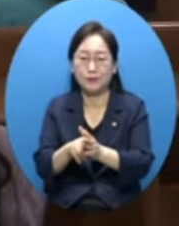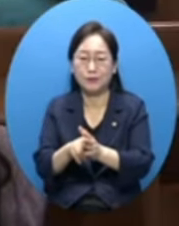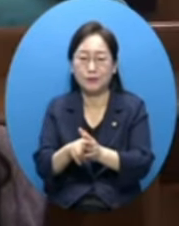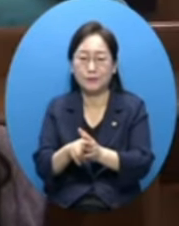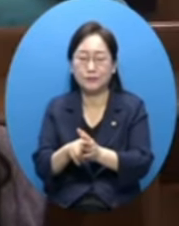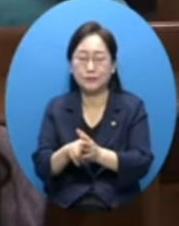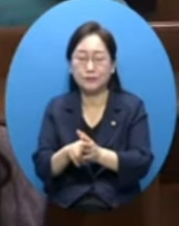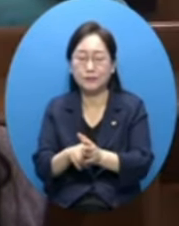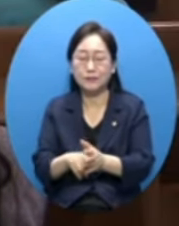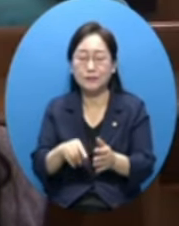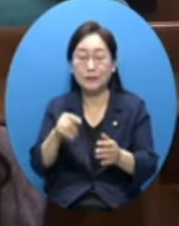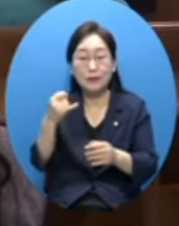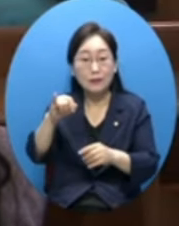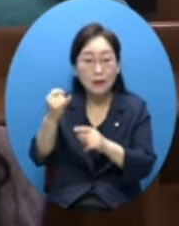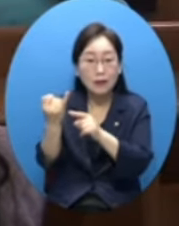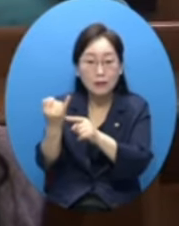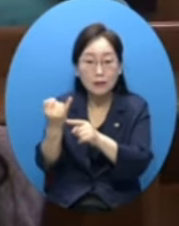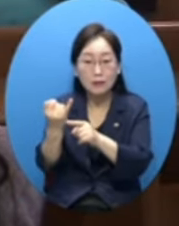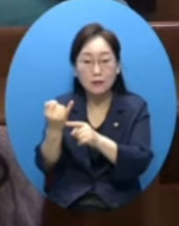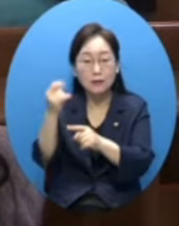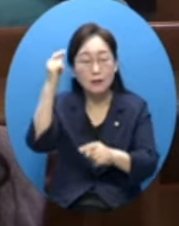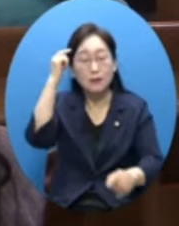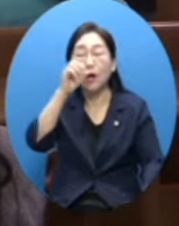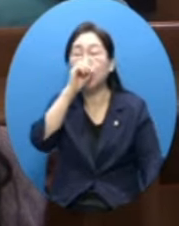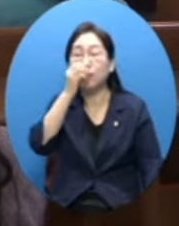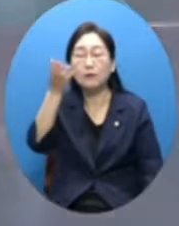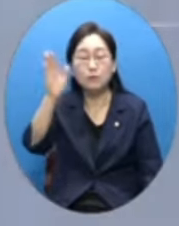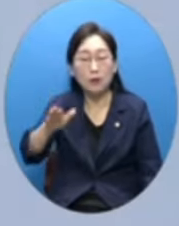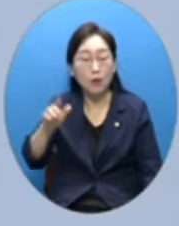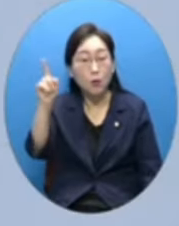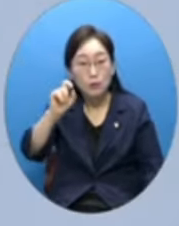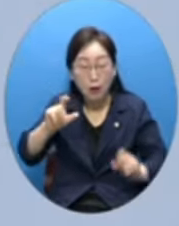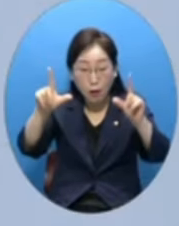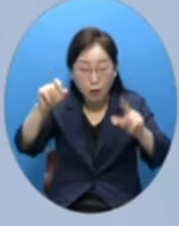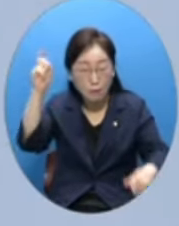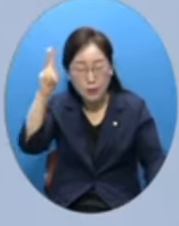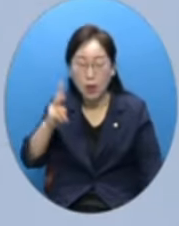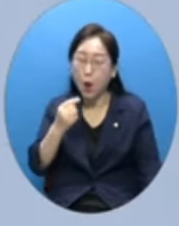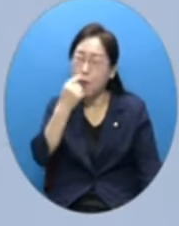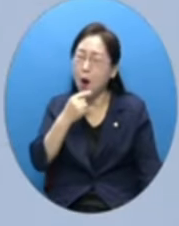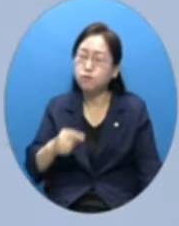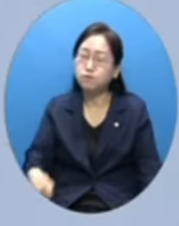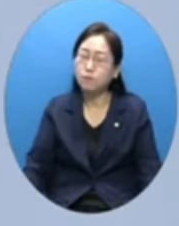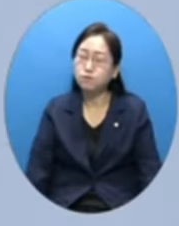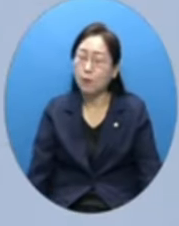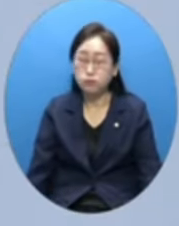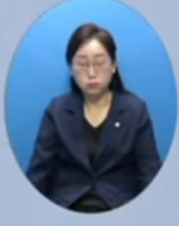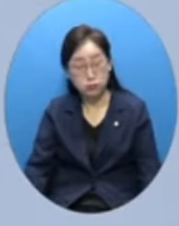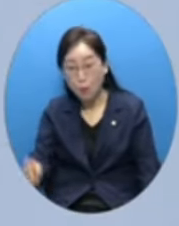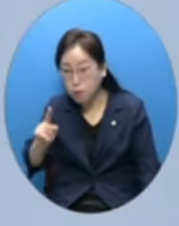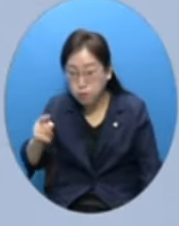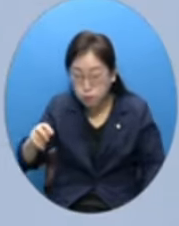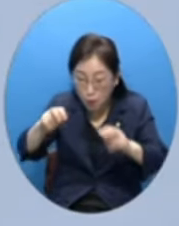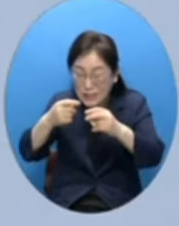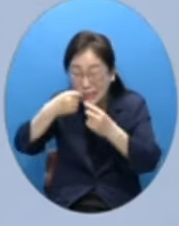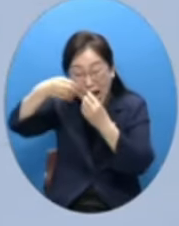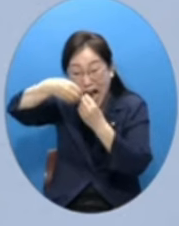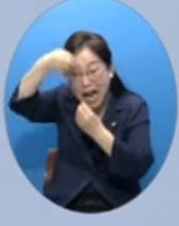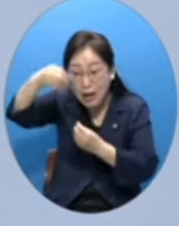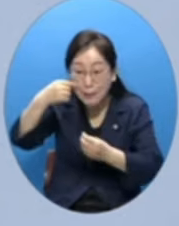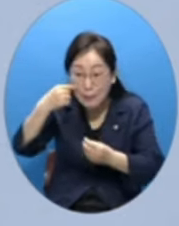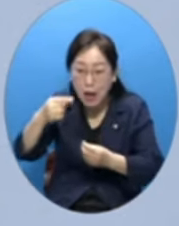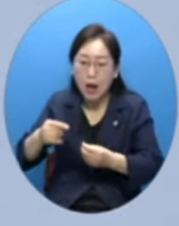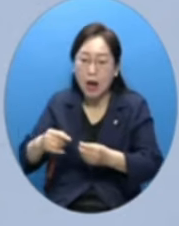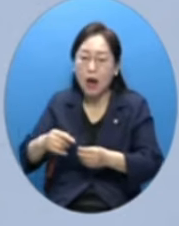그런 유가 무중에 빠지는데 어느날 보니까 입이 오물 고리고 있어 입을 열어보니까 얼마나 고통스러웠던